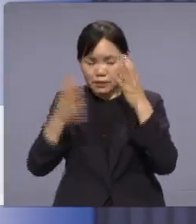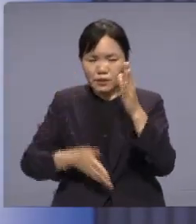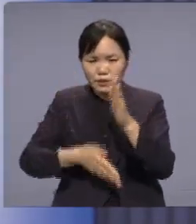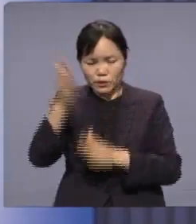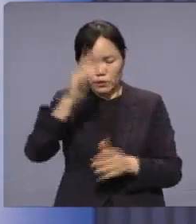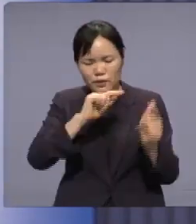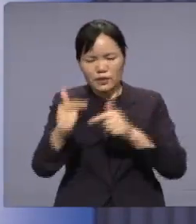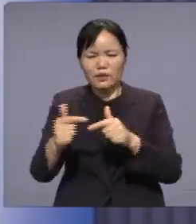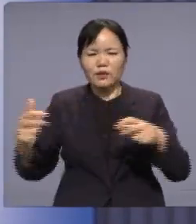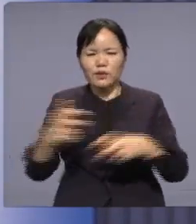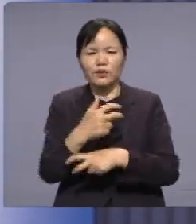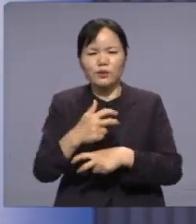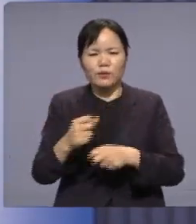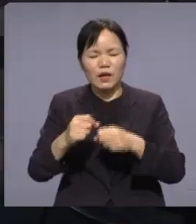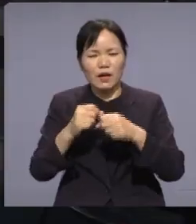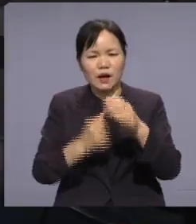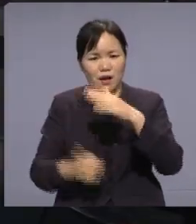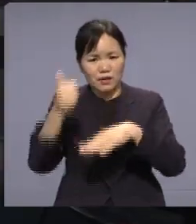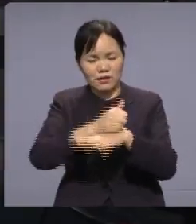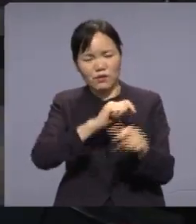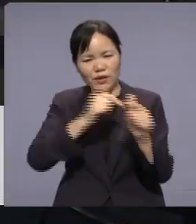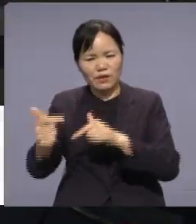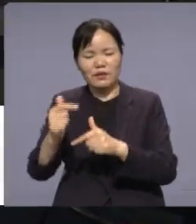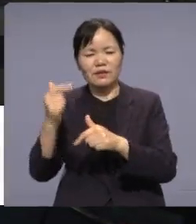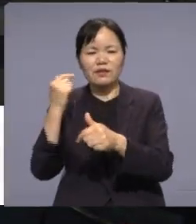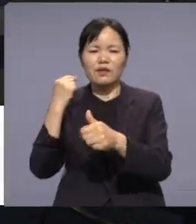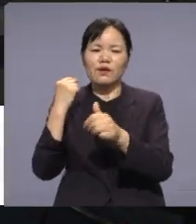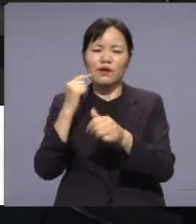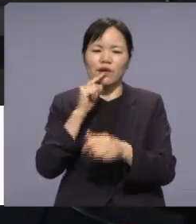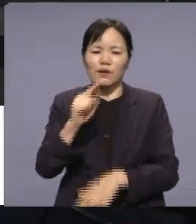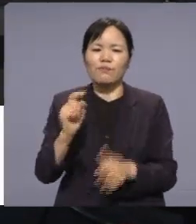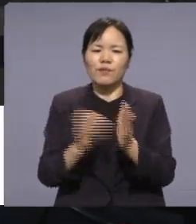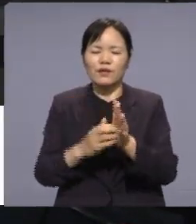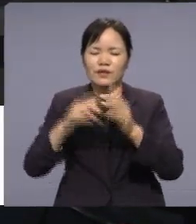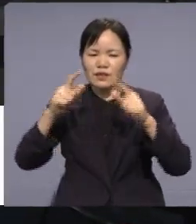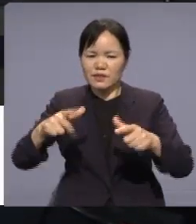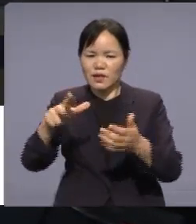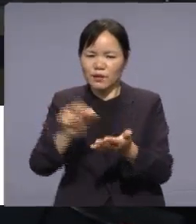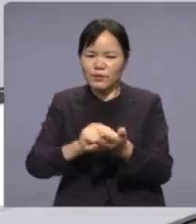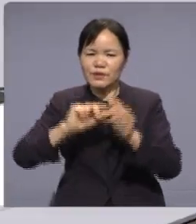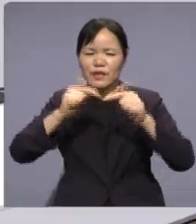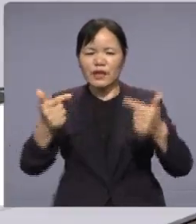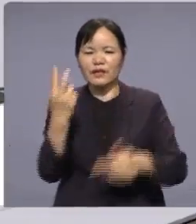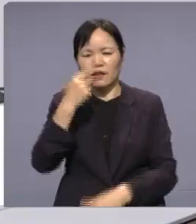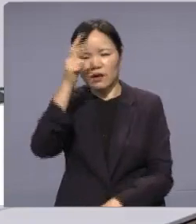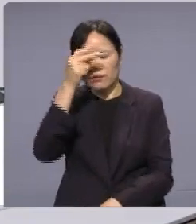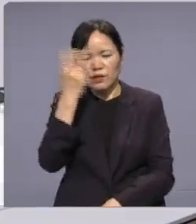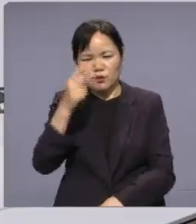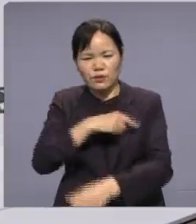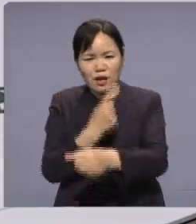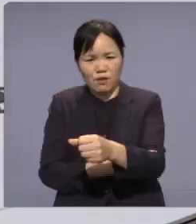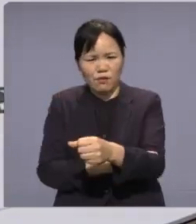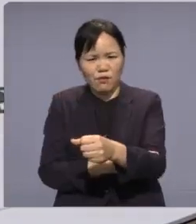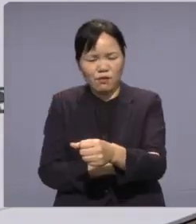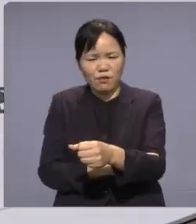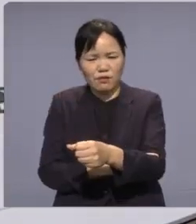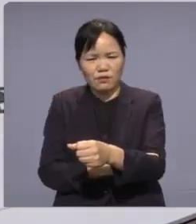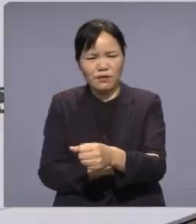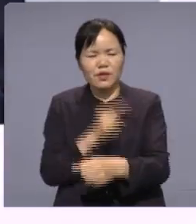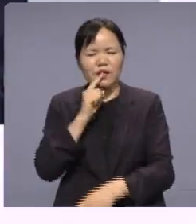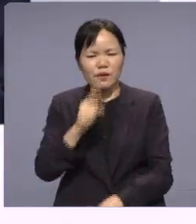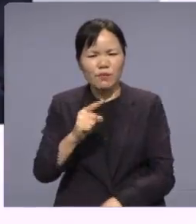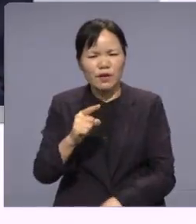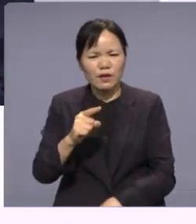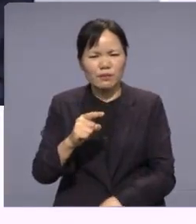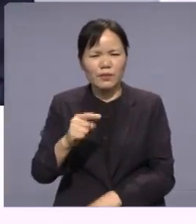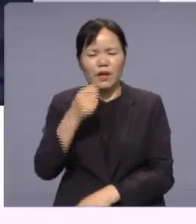성과로 방어했습니다. 토론에선 또 지역 현안에서 벗어난 검수완박이 등장하며 언성이 높아지기도 했습니다.